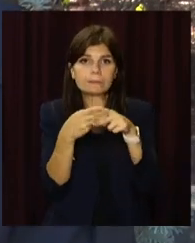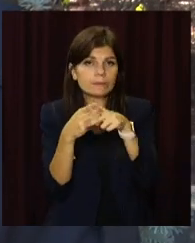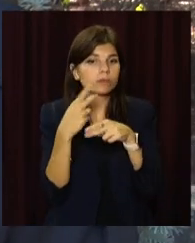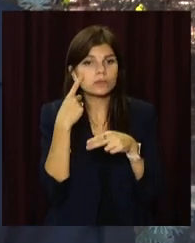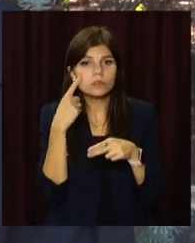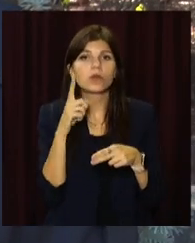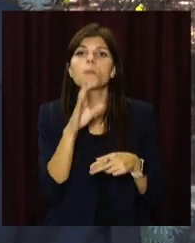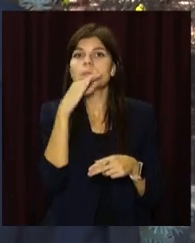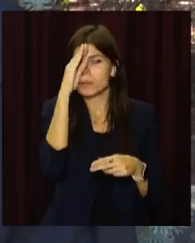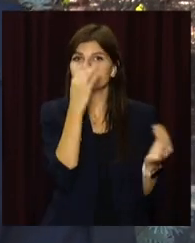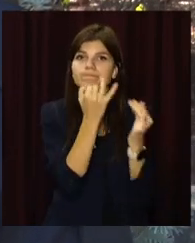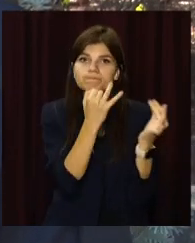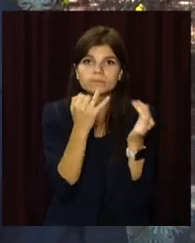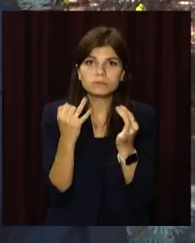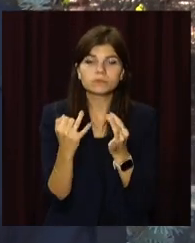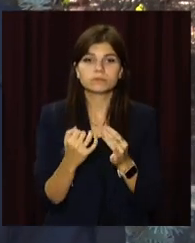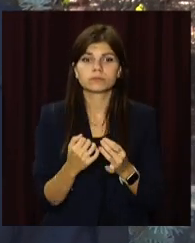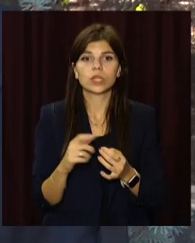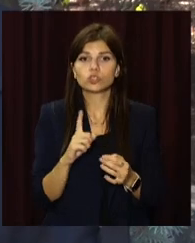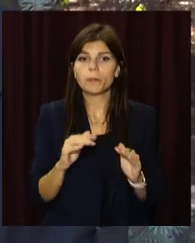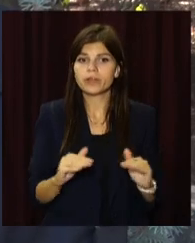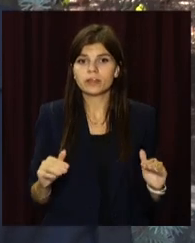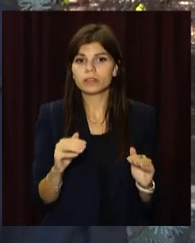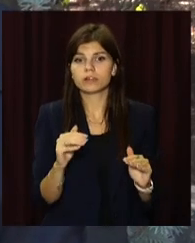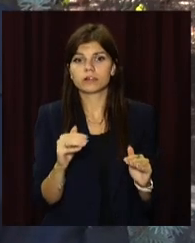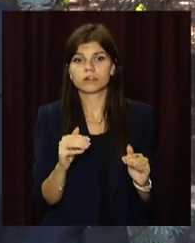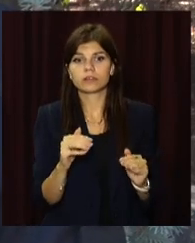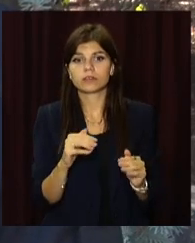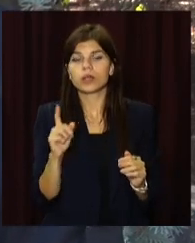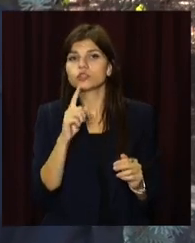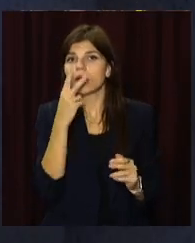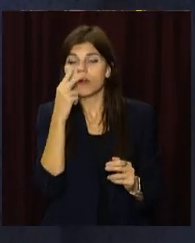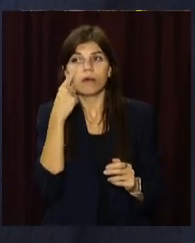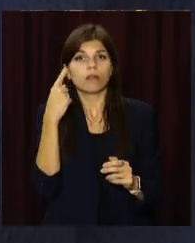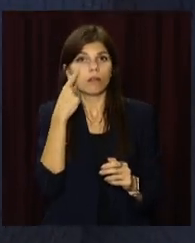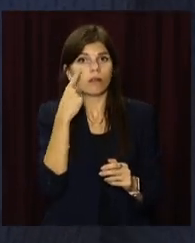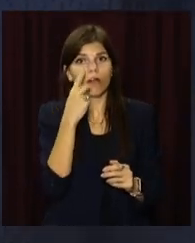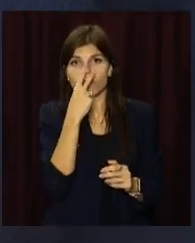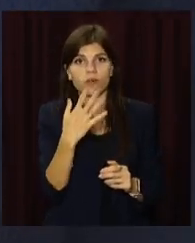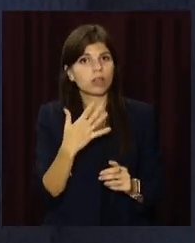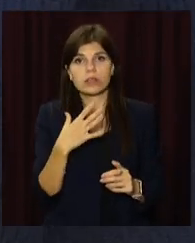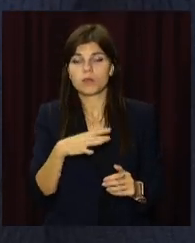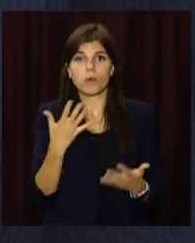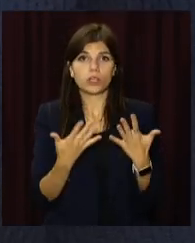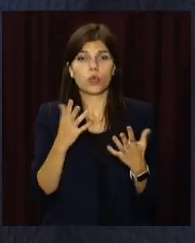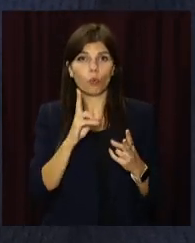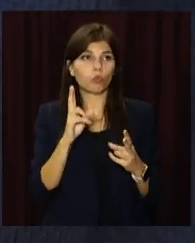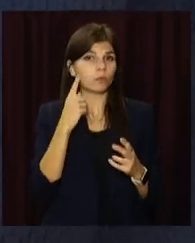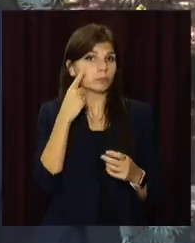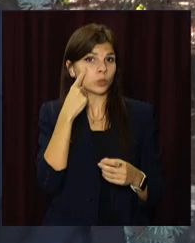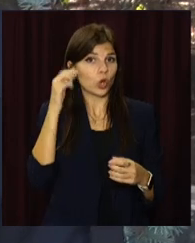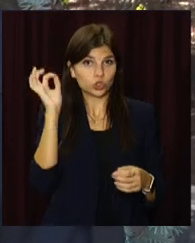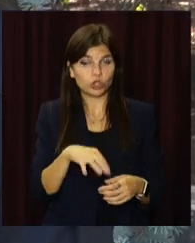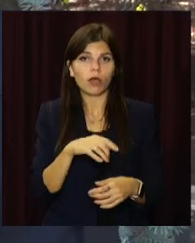батьків, щоб діти не бачили наркоманію у себе вдома. Якщо виявляється